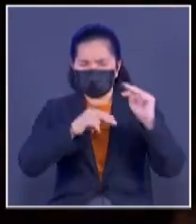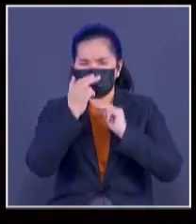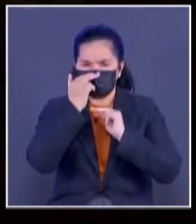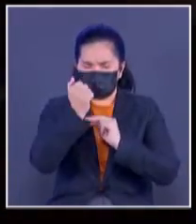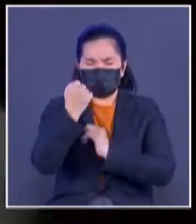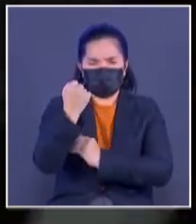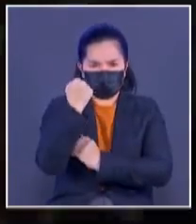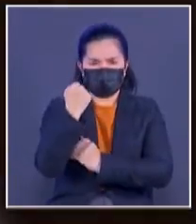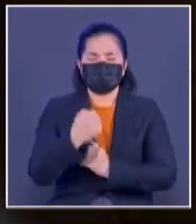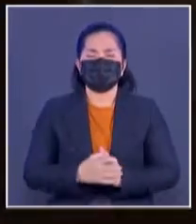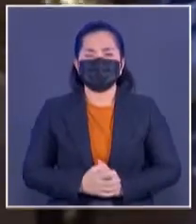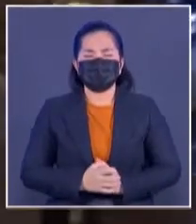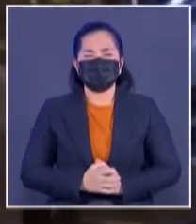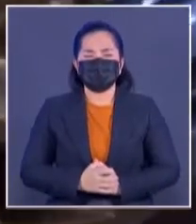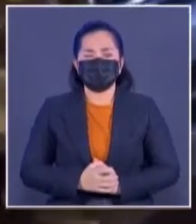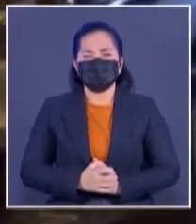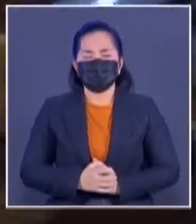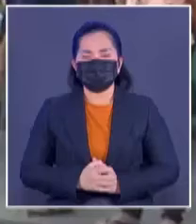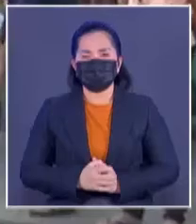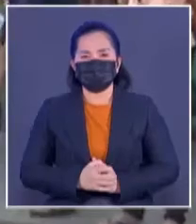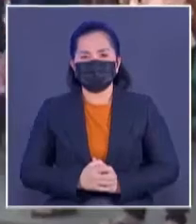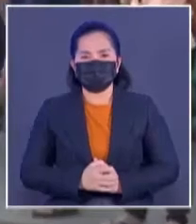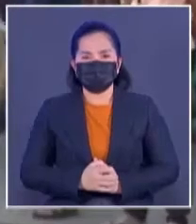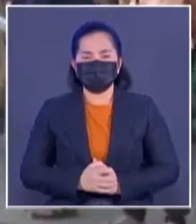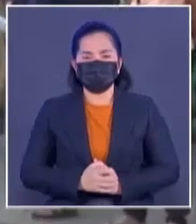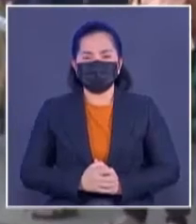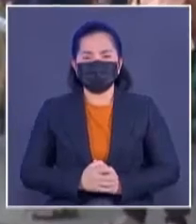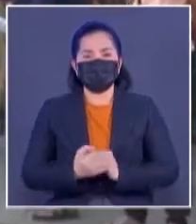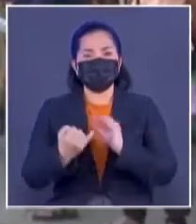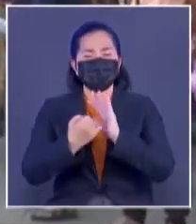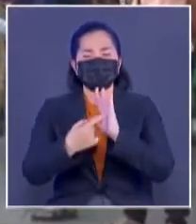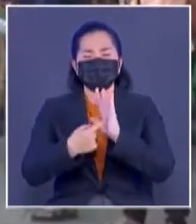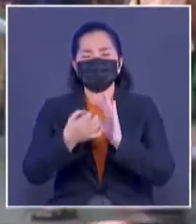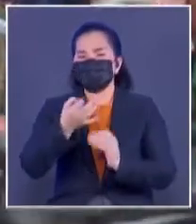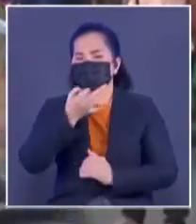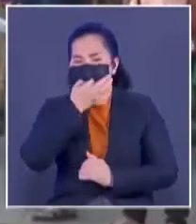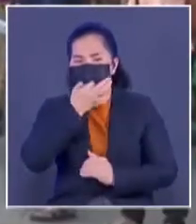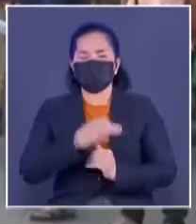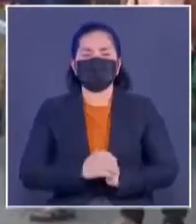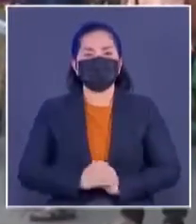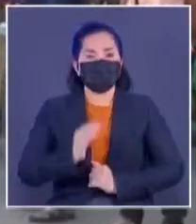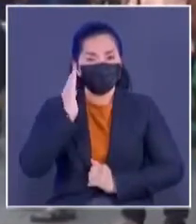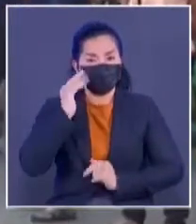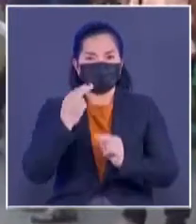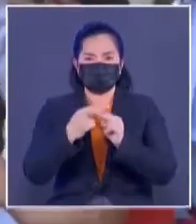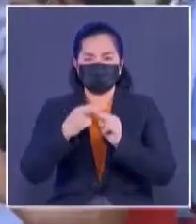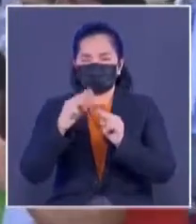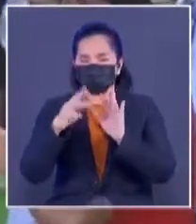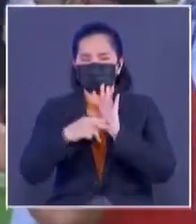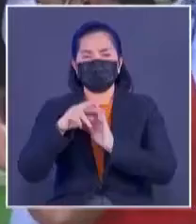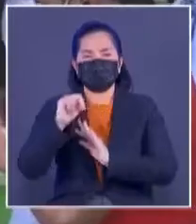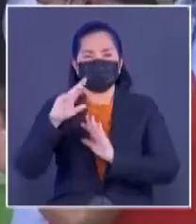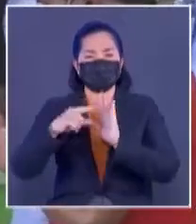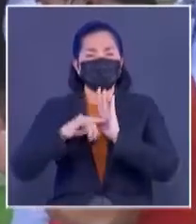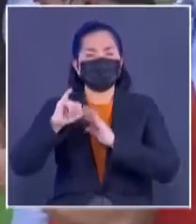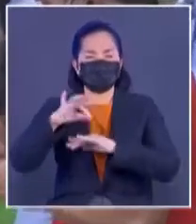ข้มงวดนะพาไปดูอีกจุดนึงครับที่จังหวัดสมุทรสาครคุณผู้ชมครับนายวันชัยสาครมณีรัตน์เป็นจั